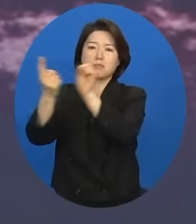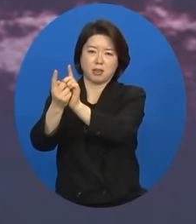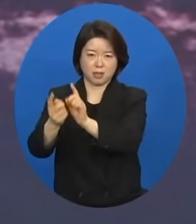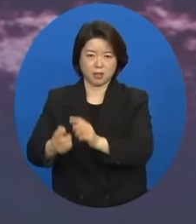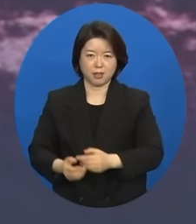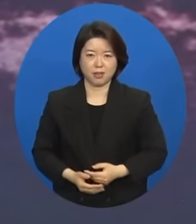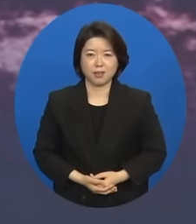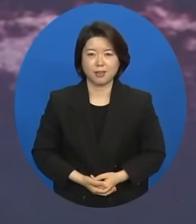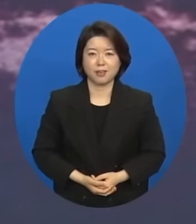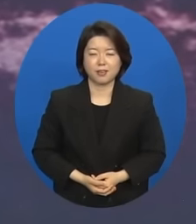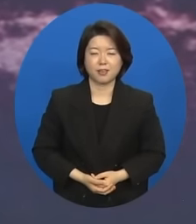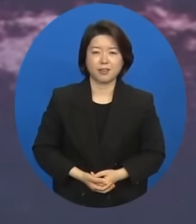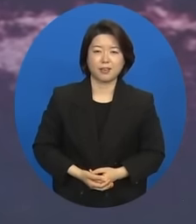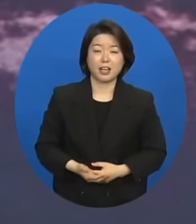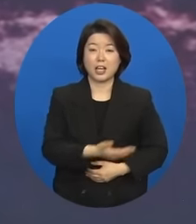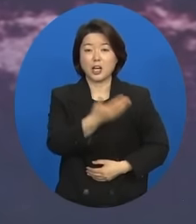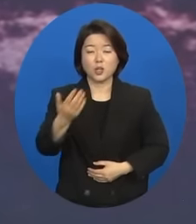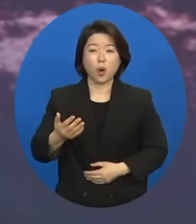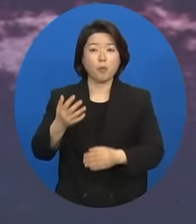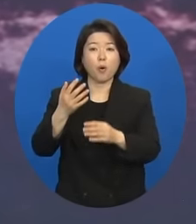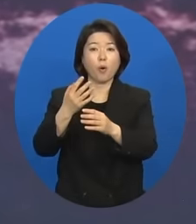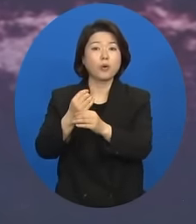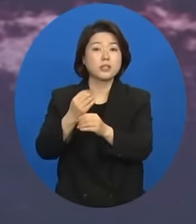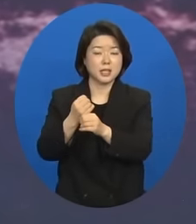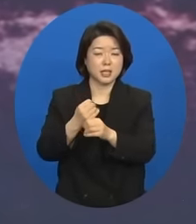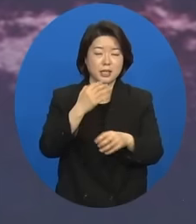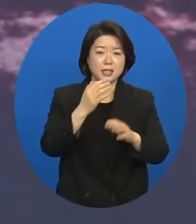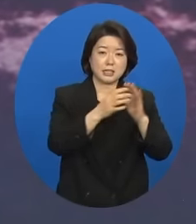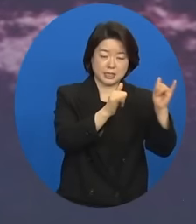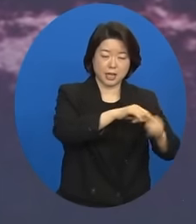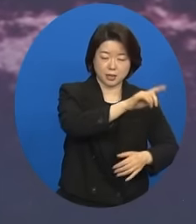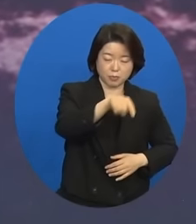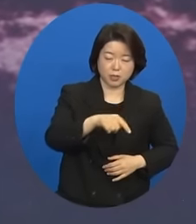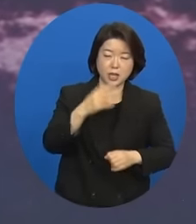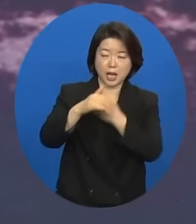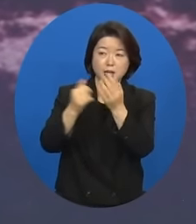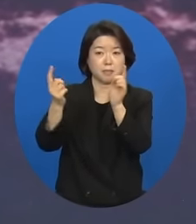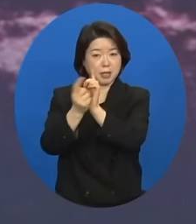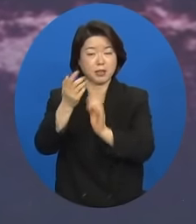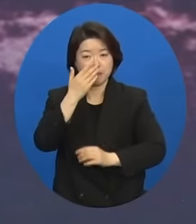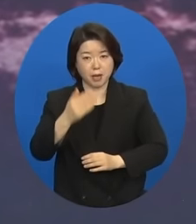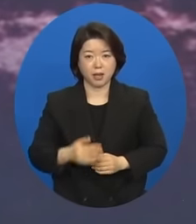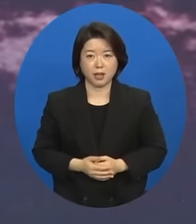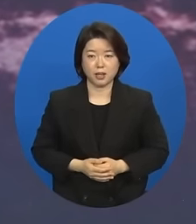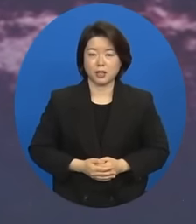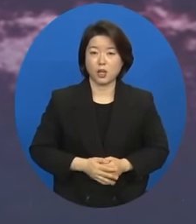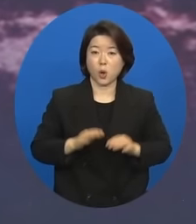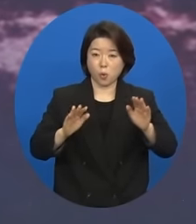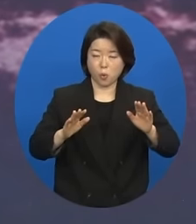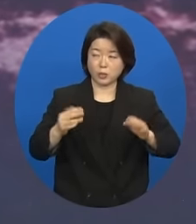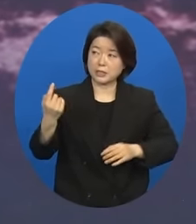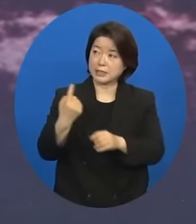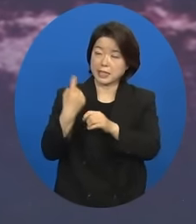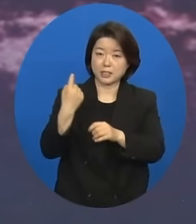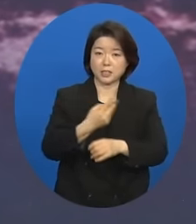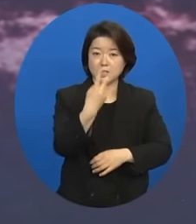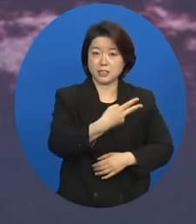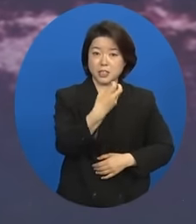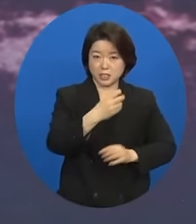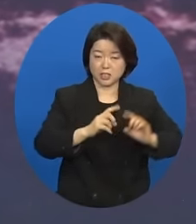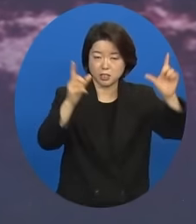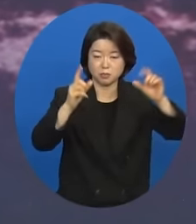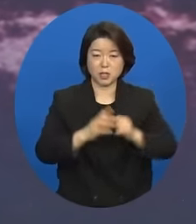거예요 여러분 언제 사람들이 하나님 만날까요 2020년도 우리 교회에 양역 수료하신 분들 이제